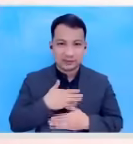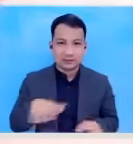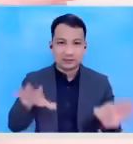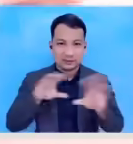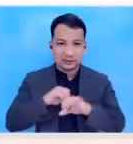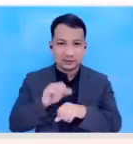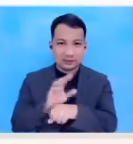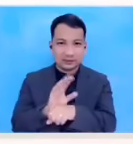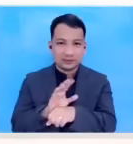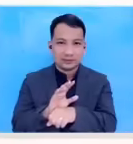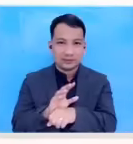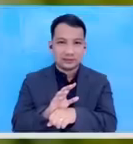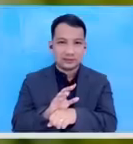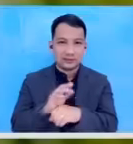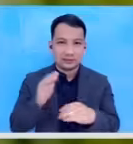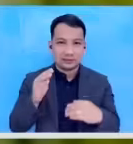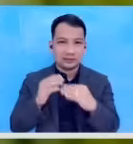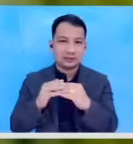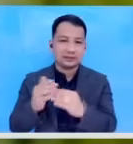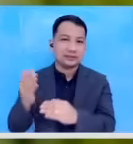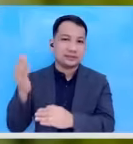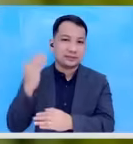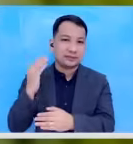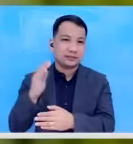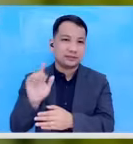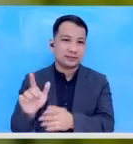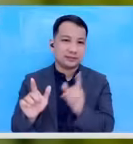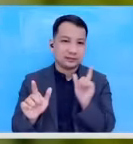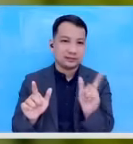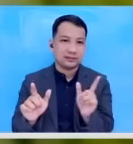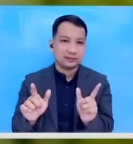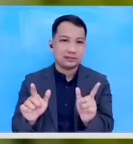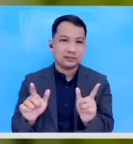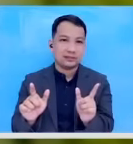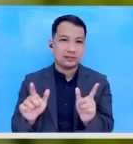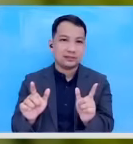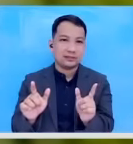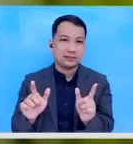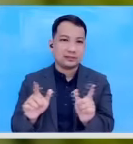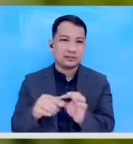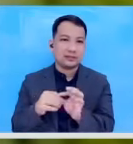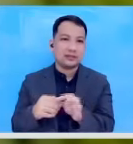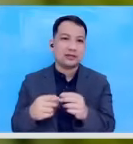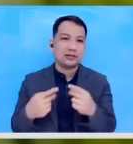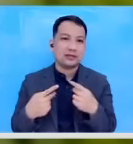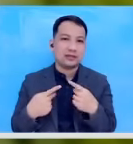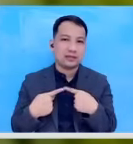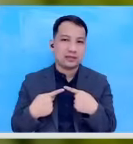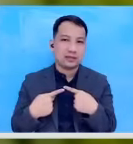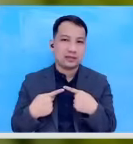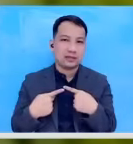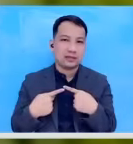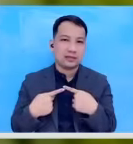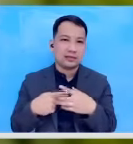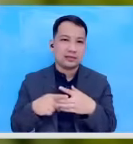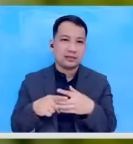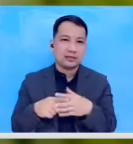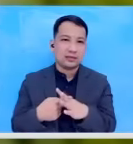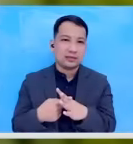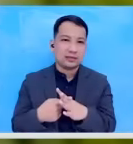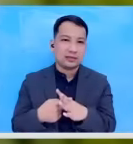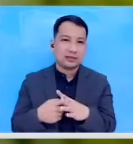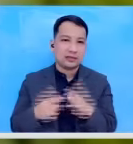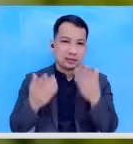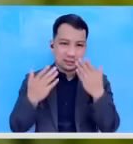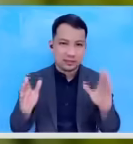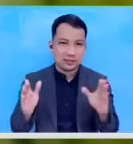the peak of the pandemic noong 2020. And then during that time, there was parang no assurance kung ano